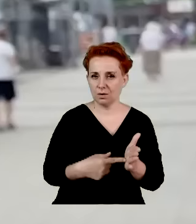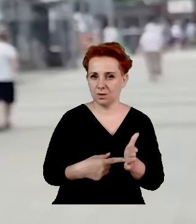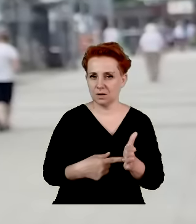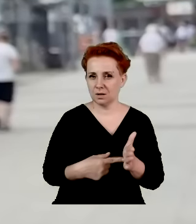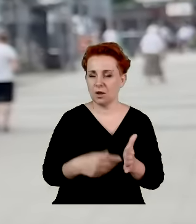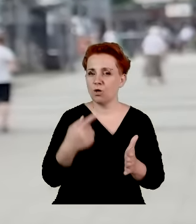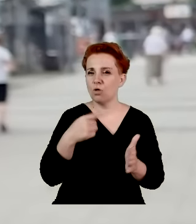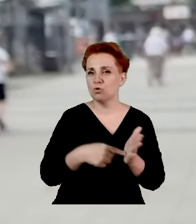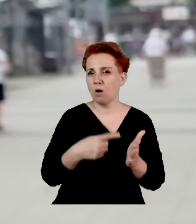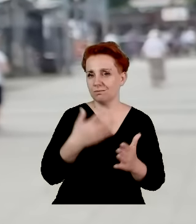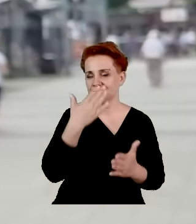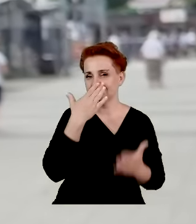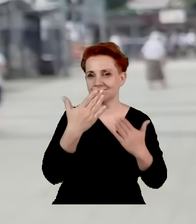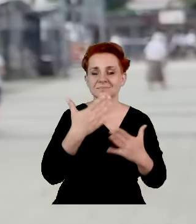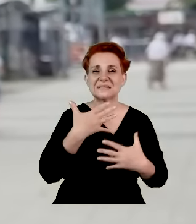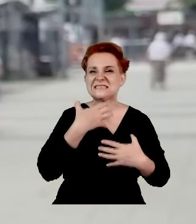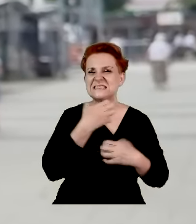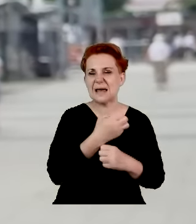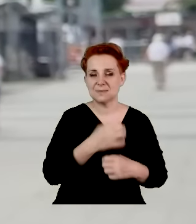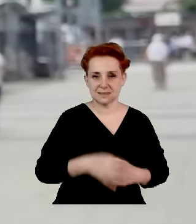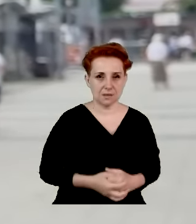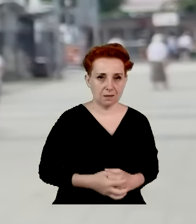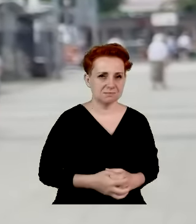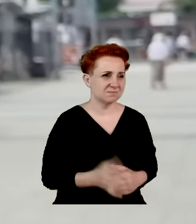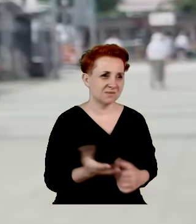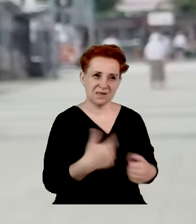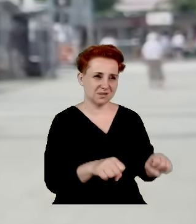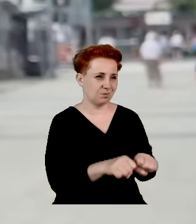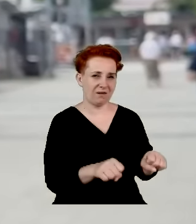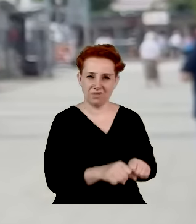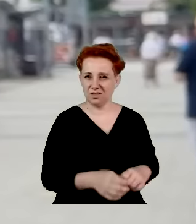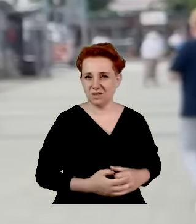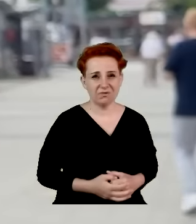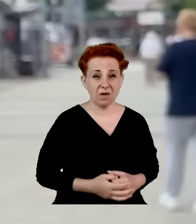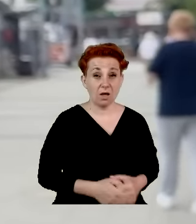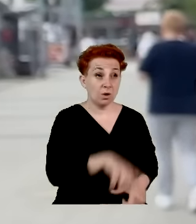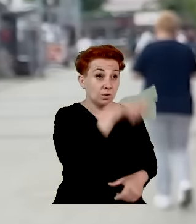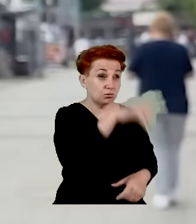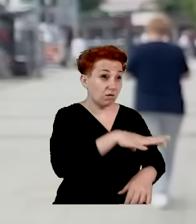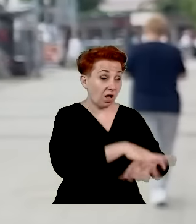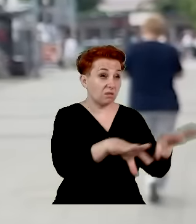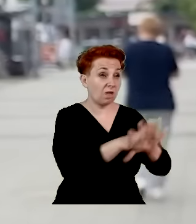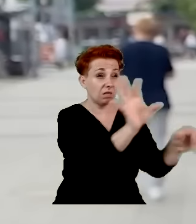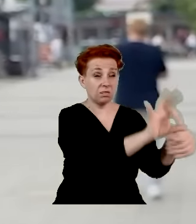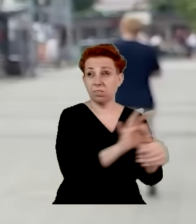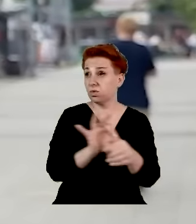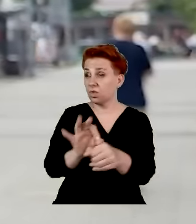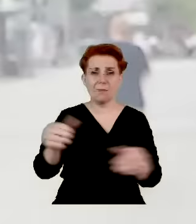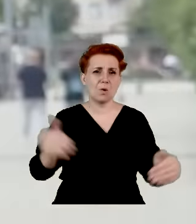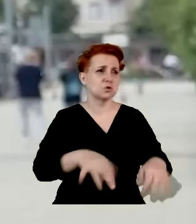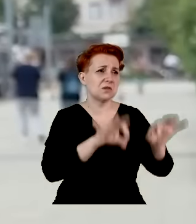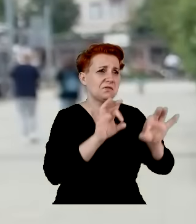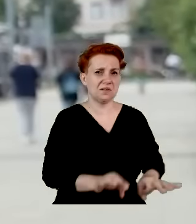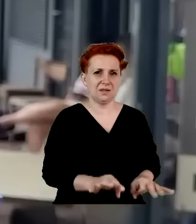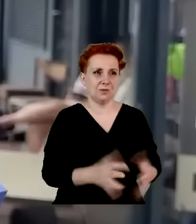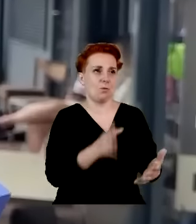możliwe. Natomiast mi się nasuwa pytanie, jaką inwestycję należy tam przyblokować, że on akurat